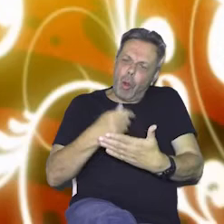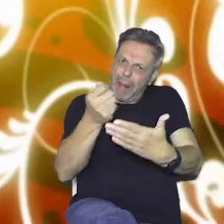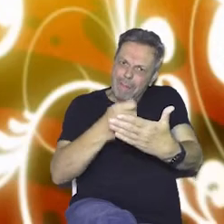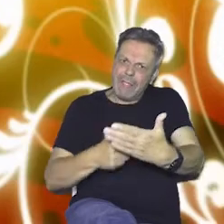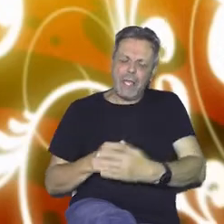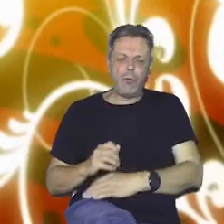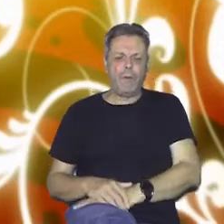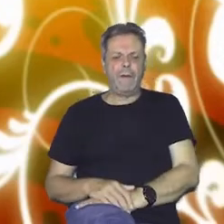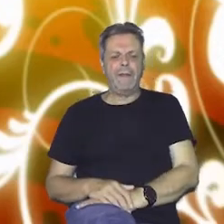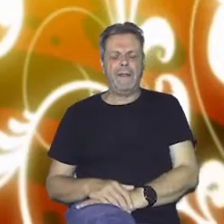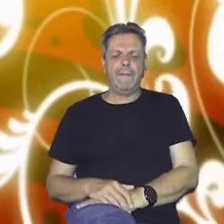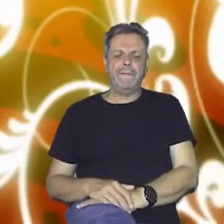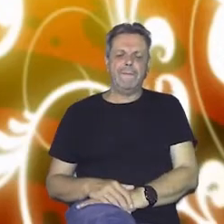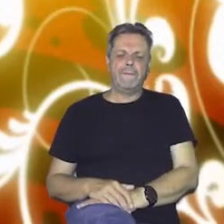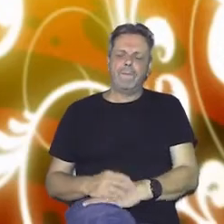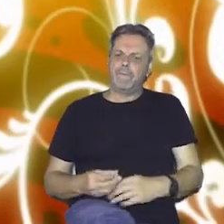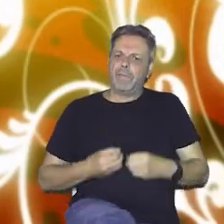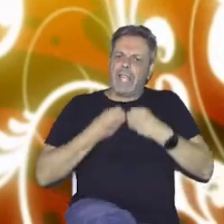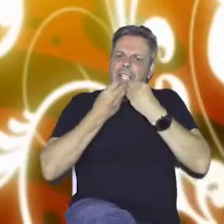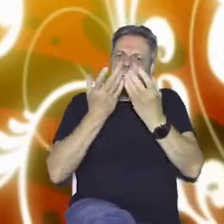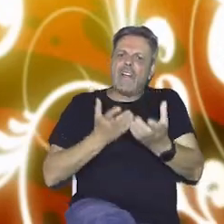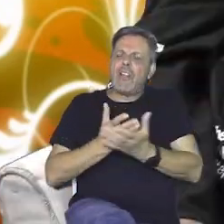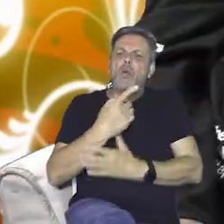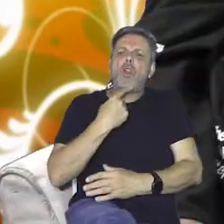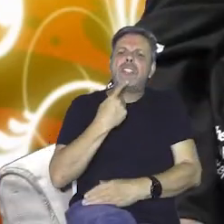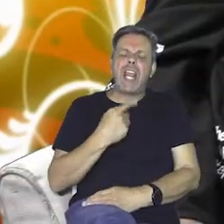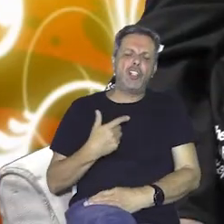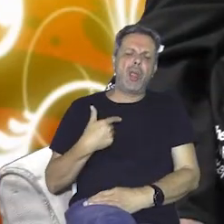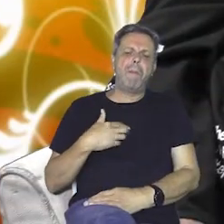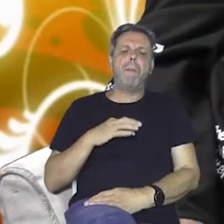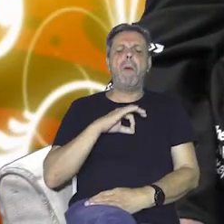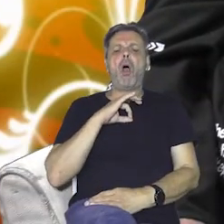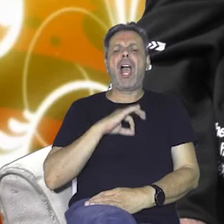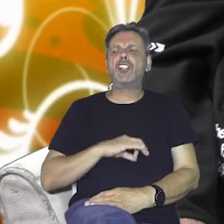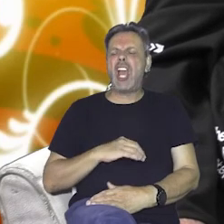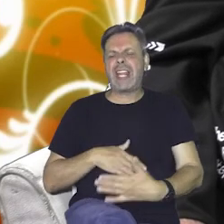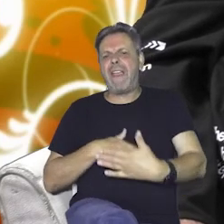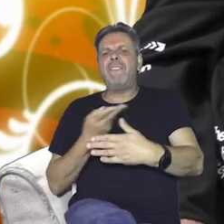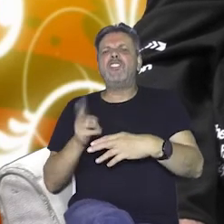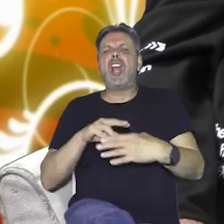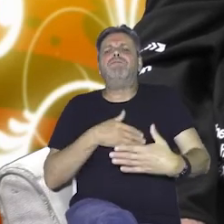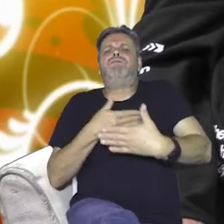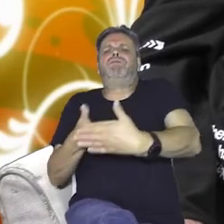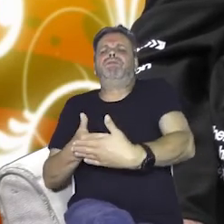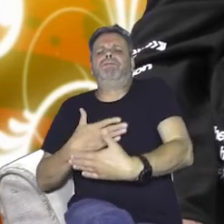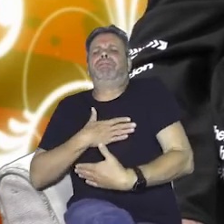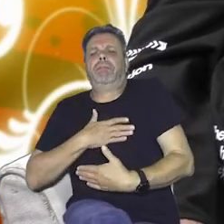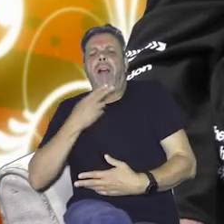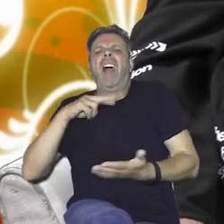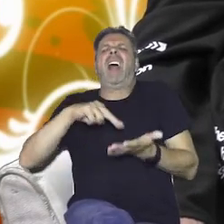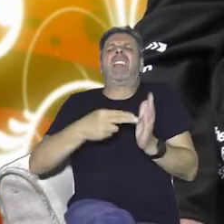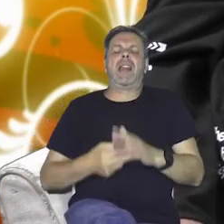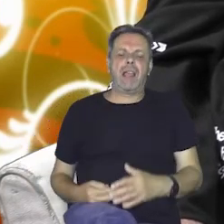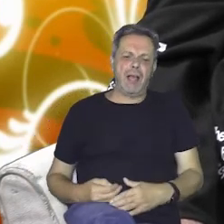pisanju, izražavanju kroz... Moja kćer je više naklonjena tehnici. Čuješ ovo? Bi